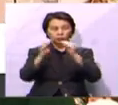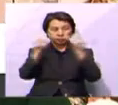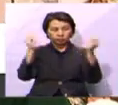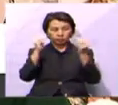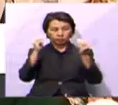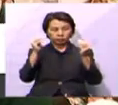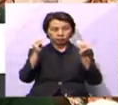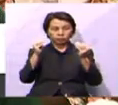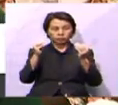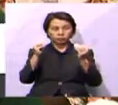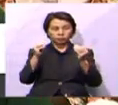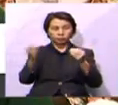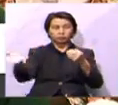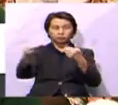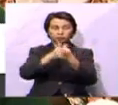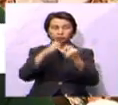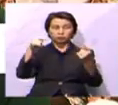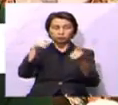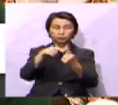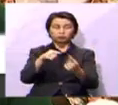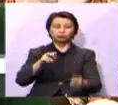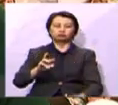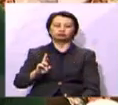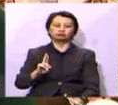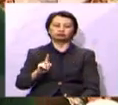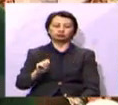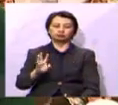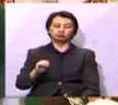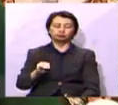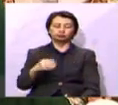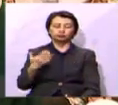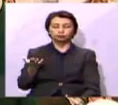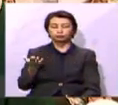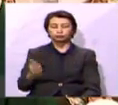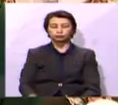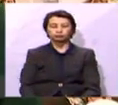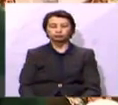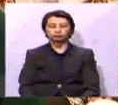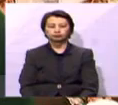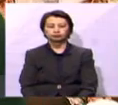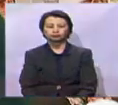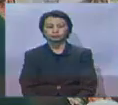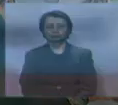Negeri Sembilan Berselawat. Kembali bersama Akhtar dan Syuhada di Angkasa Puri. Silakan.